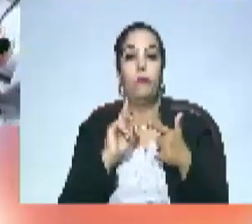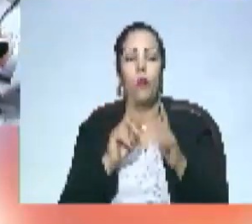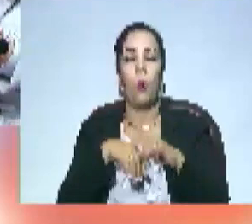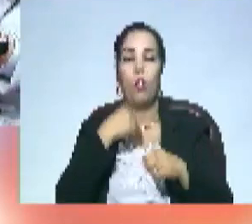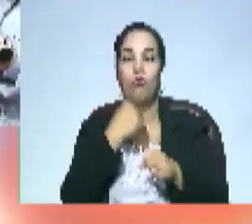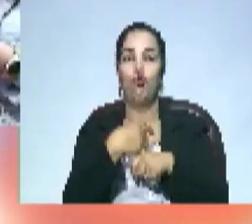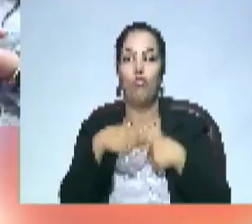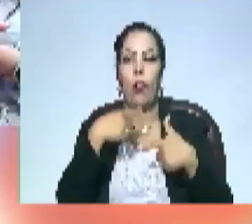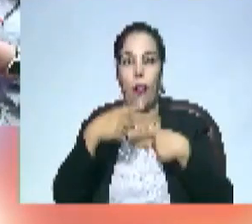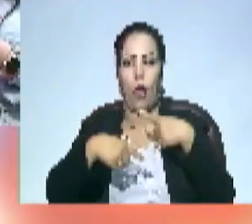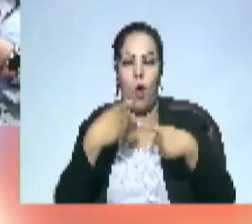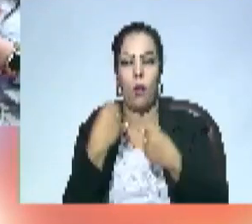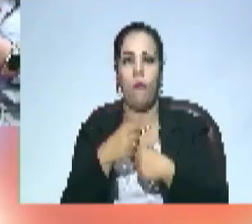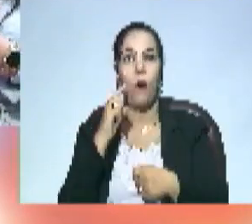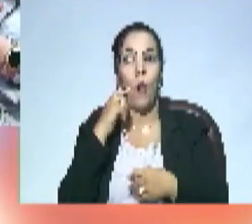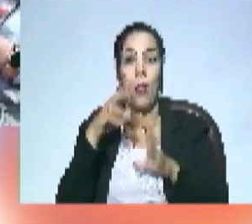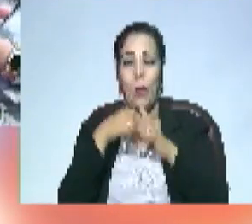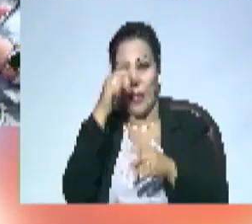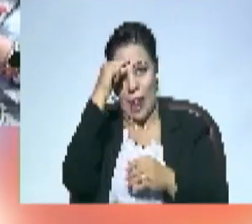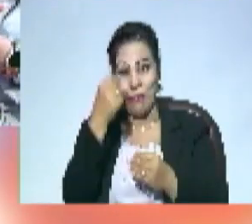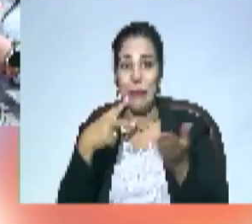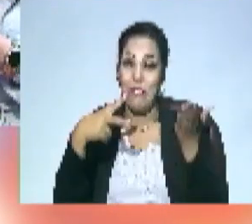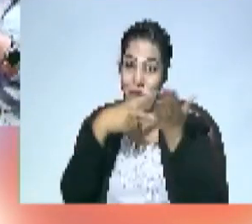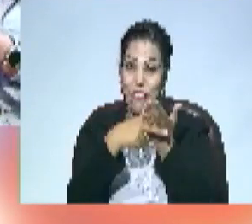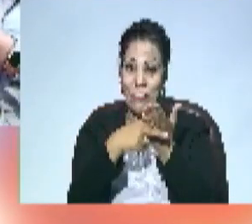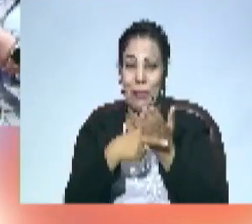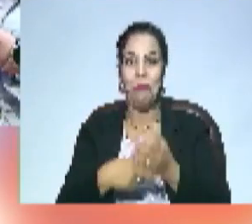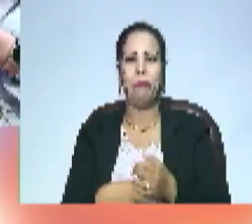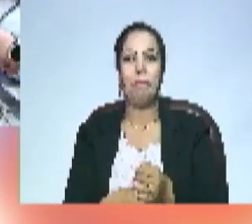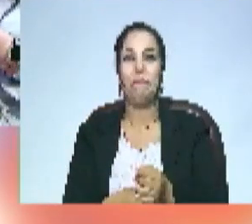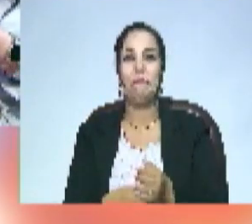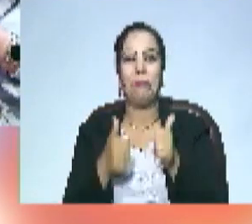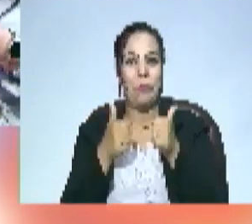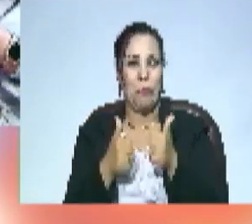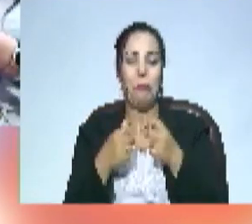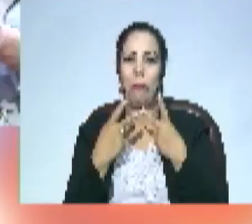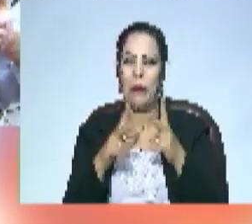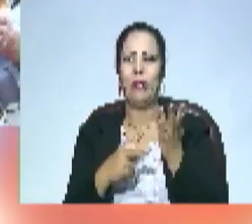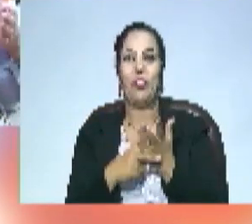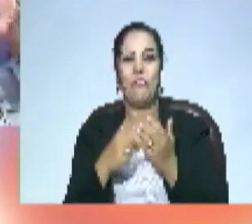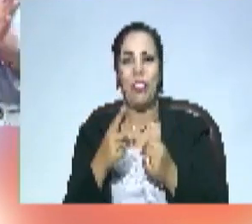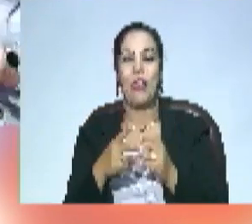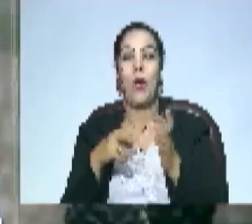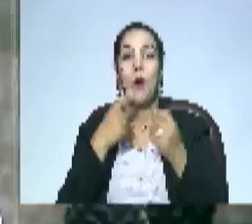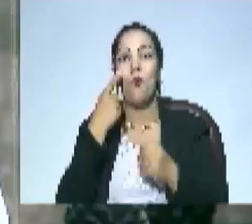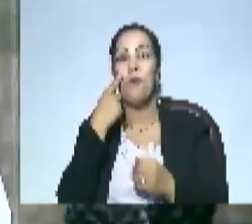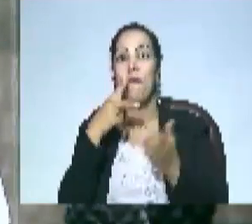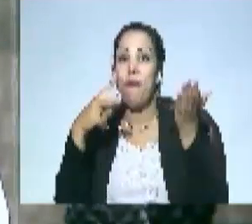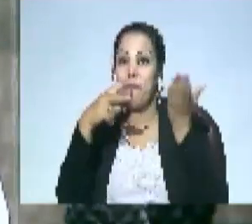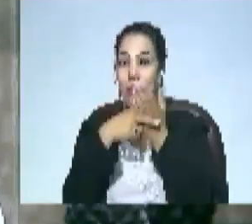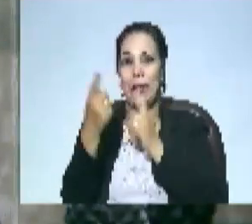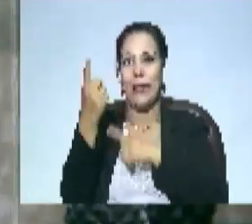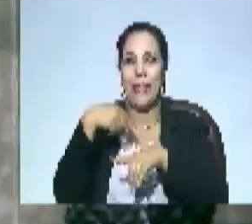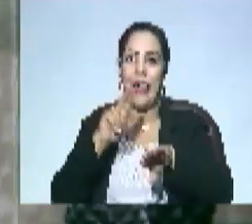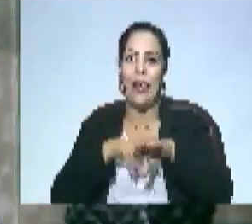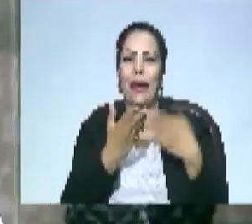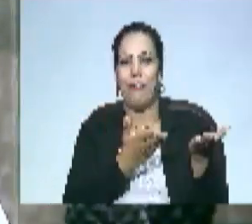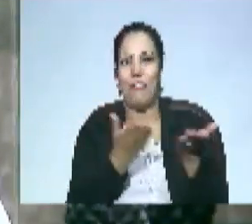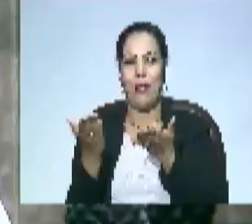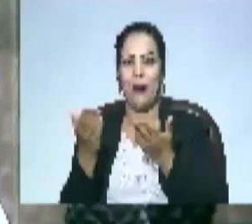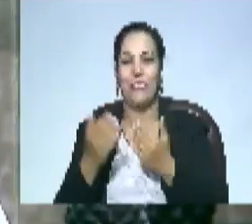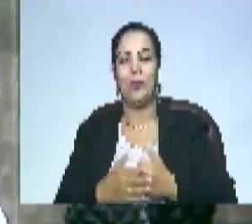شغال في الكنالوني الحلو م استاذنك نطلع فاصل برده الفقره واحد صح هنروح لواصل ونرجع لحضراتكم مره